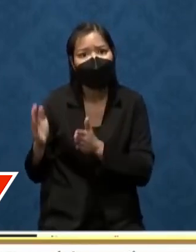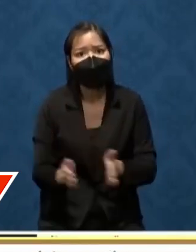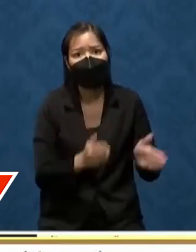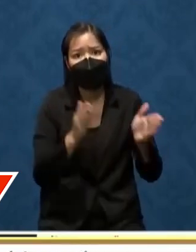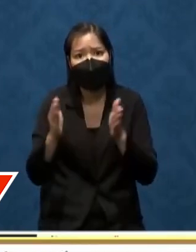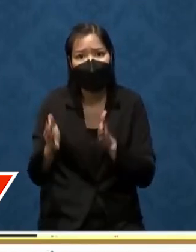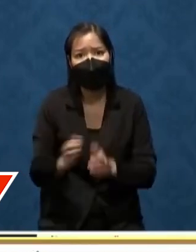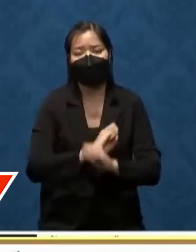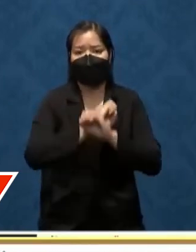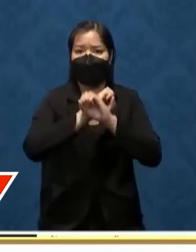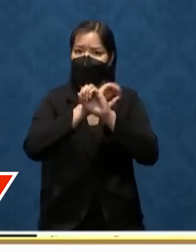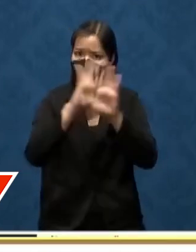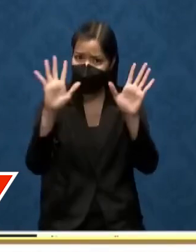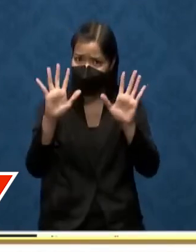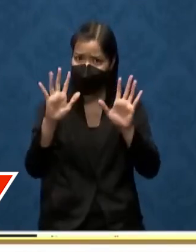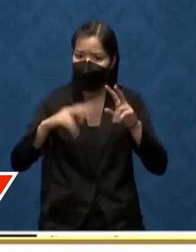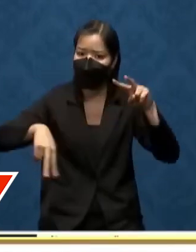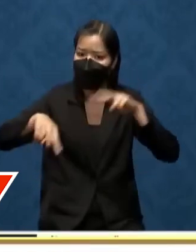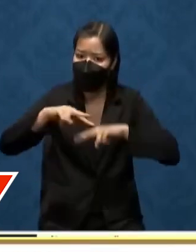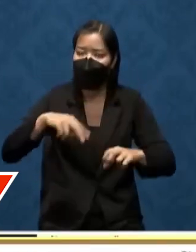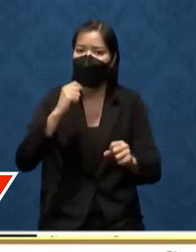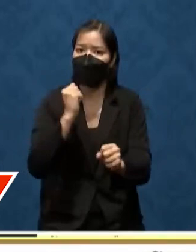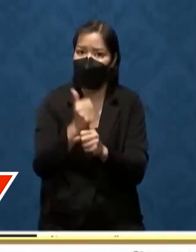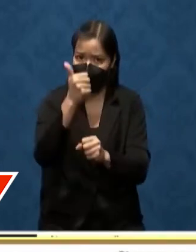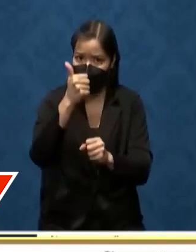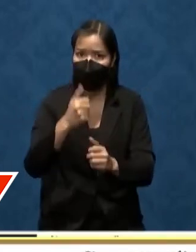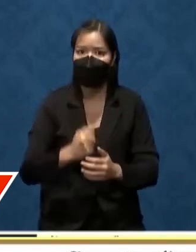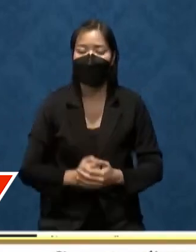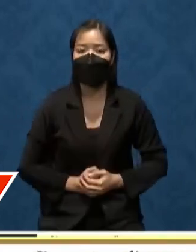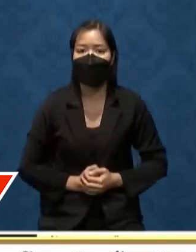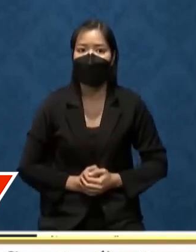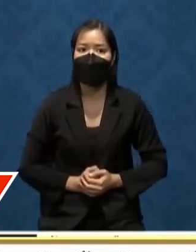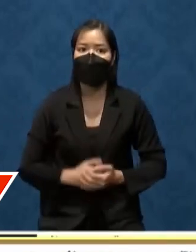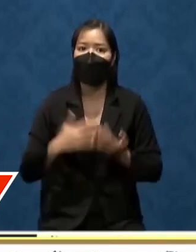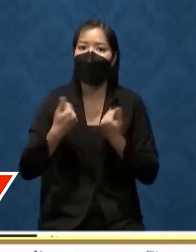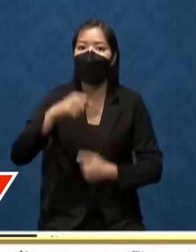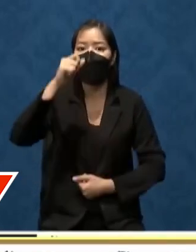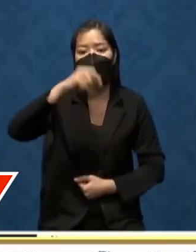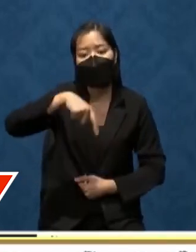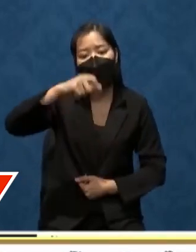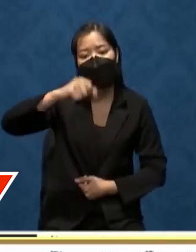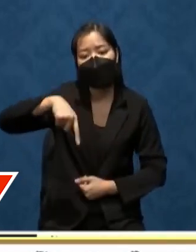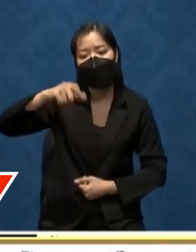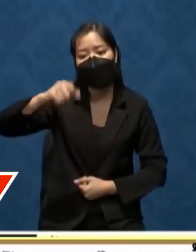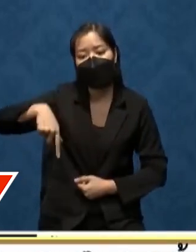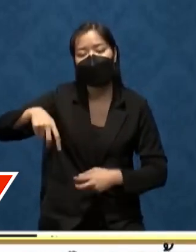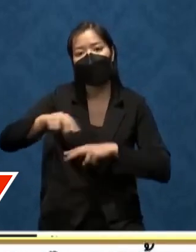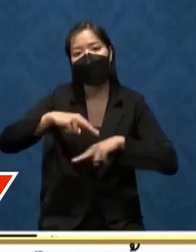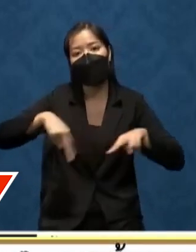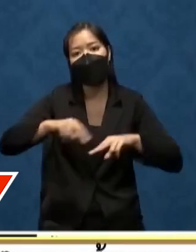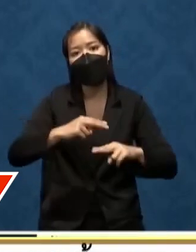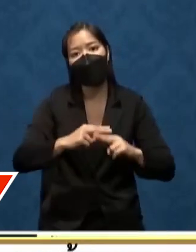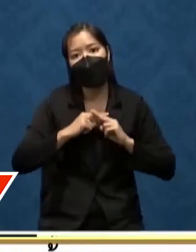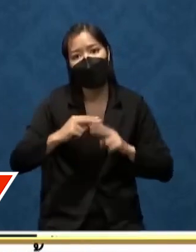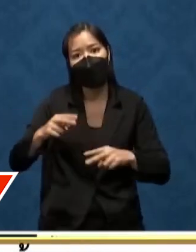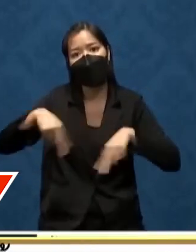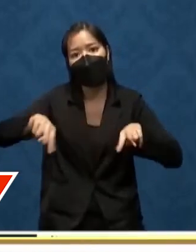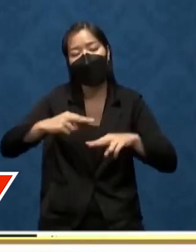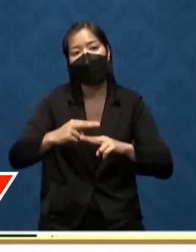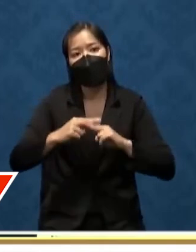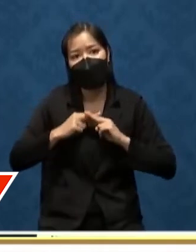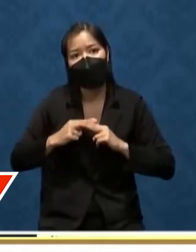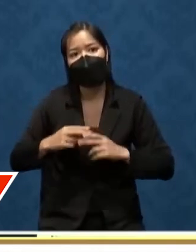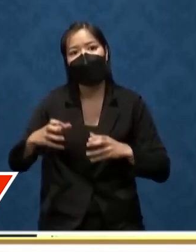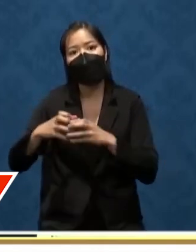สมีบว การการต accomplished สอบ วันนี้ครั้งแล้ว ครั้งราวlude veteran Joh Centralkeeper บอก ก เดียวกให้ทางกองทัพ